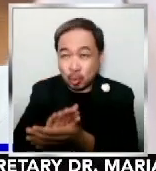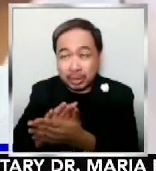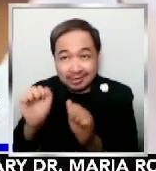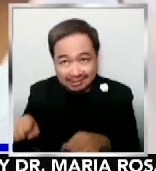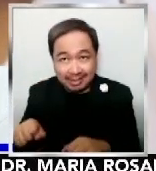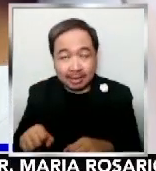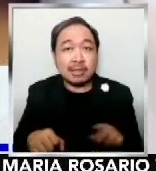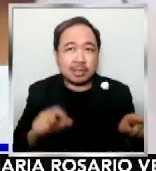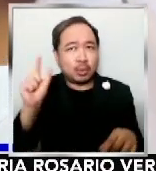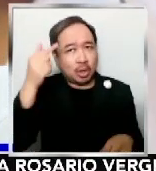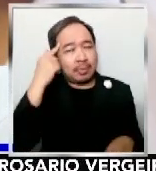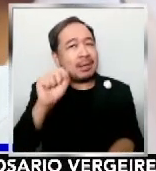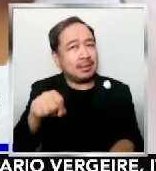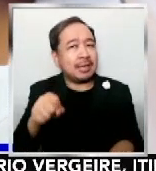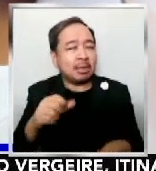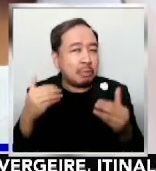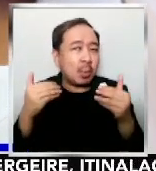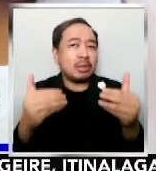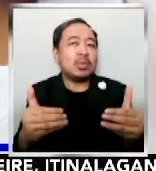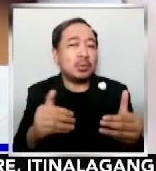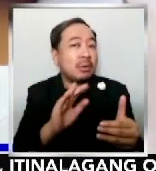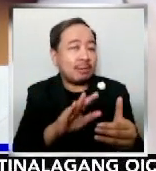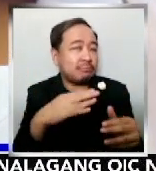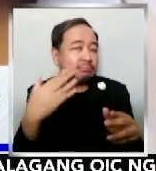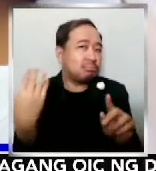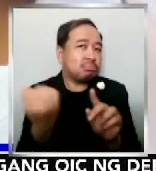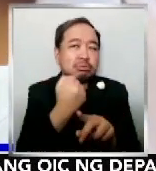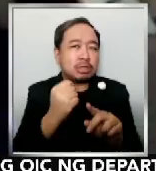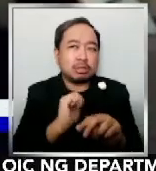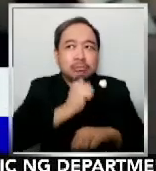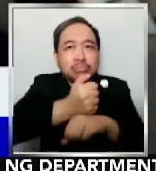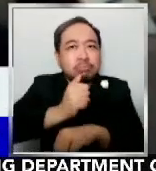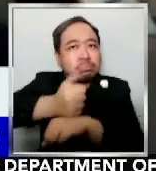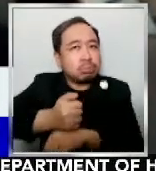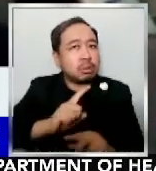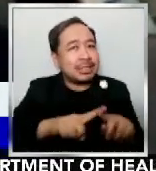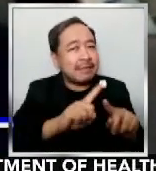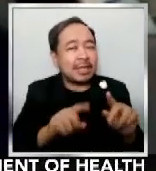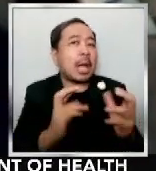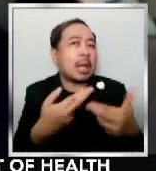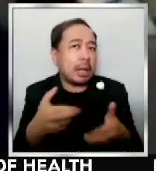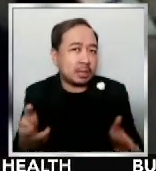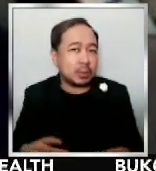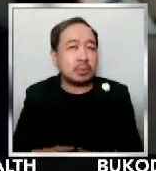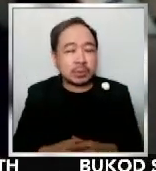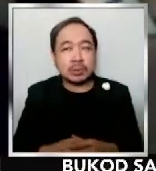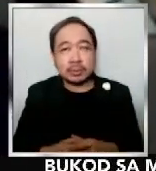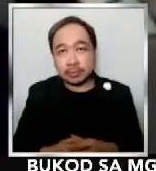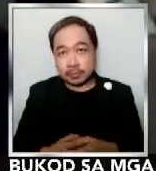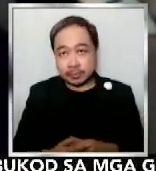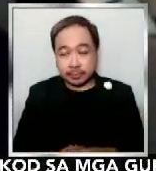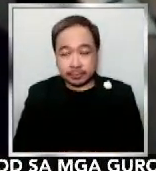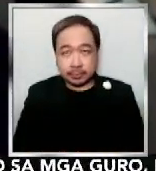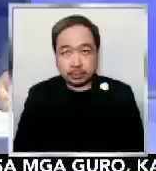be, no, pursuing, no, the massive construction of facilities. Maki Pulido, Nakatuto, 24 oras.